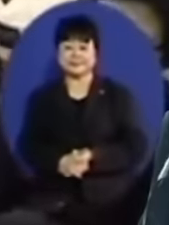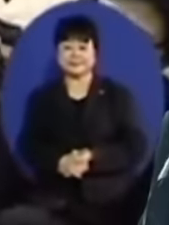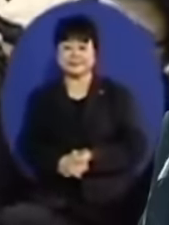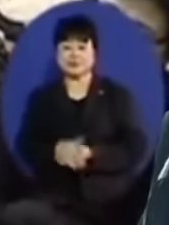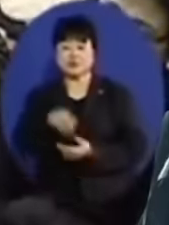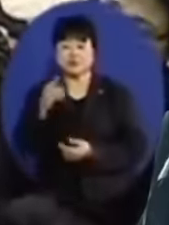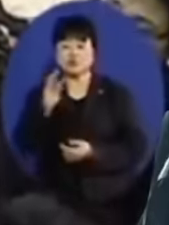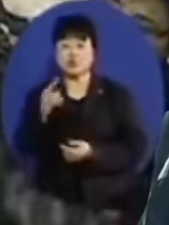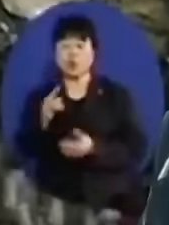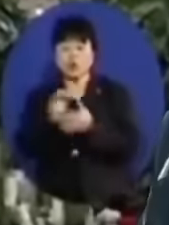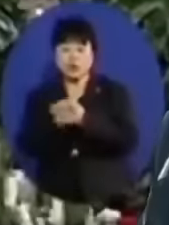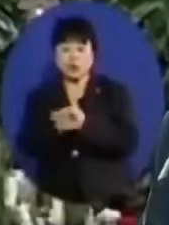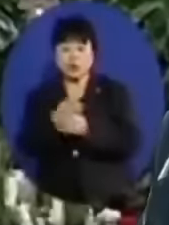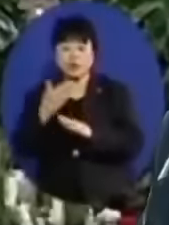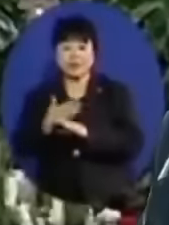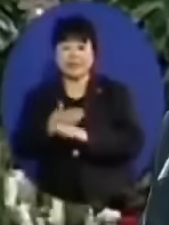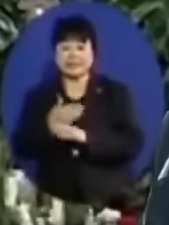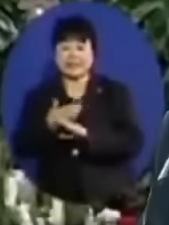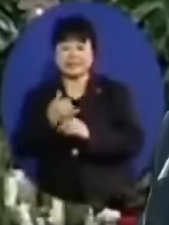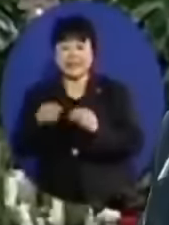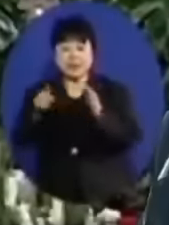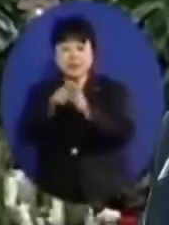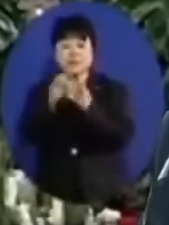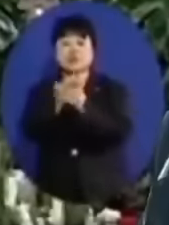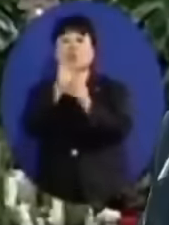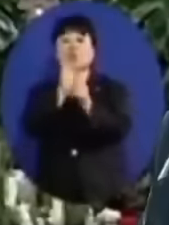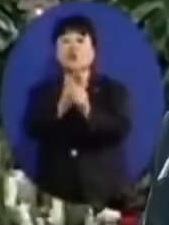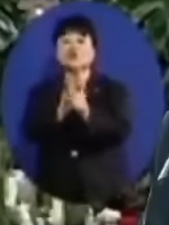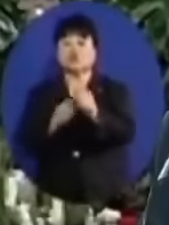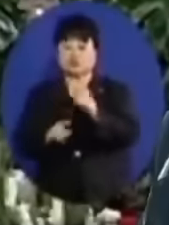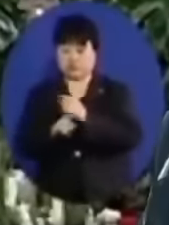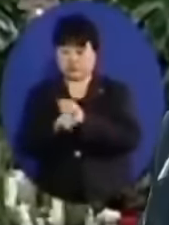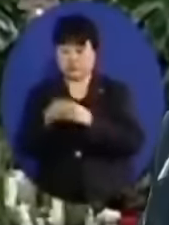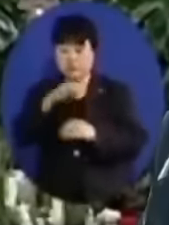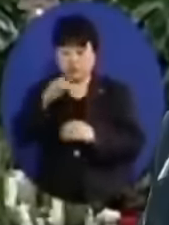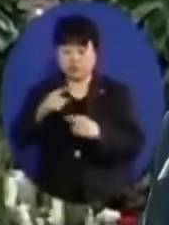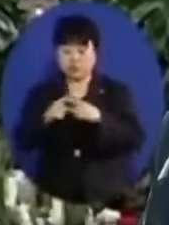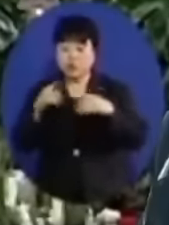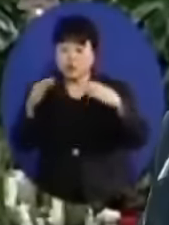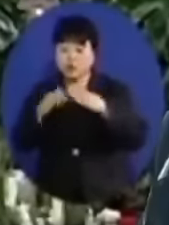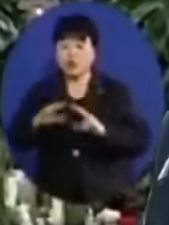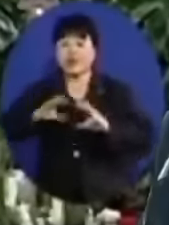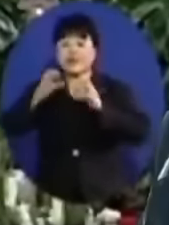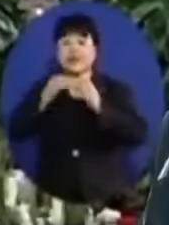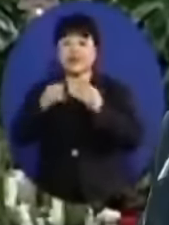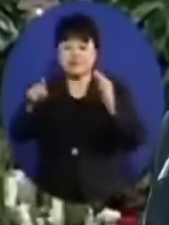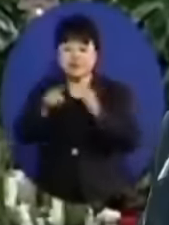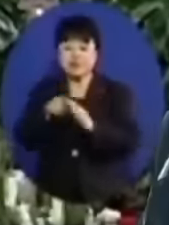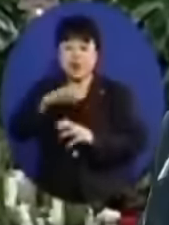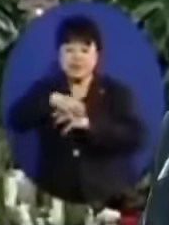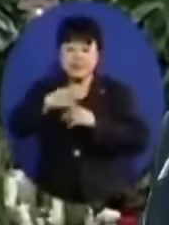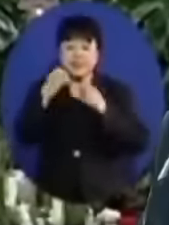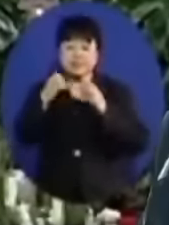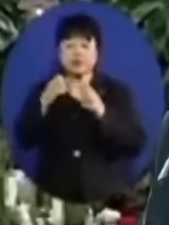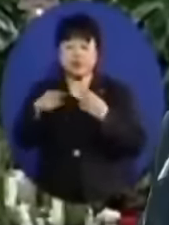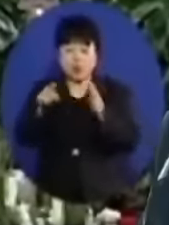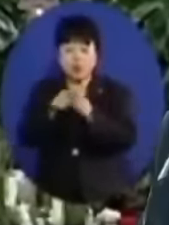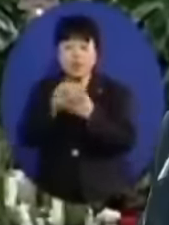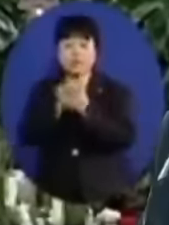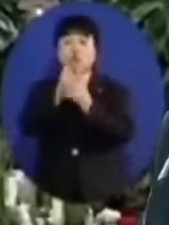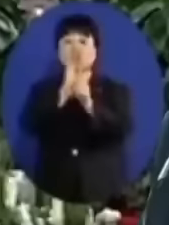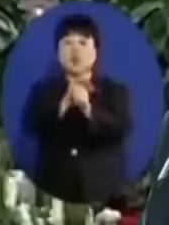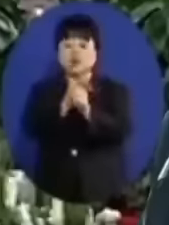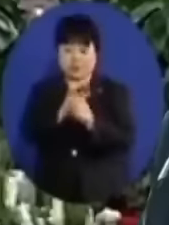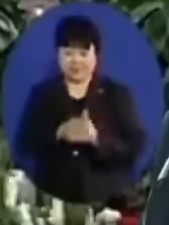중보기도란 자기 자신이 아닌 남을 위해 기도하는 것을 말합니다. 이웃과 교회, 나라와 민족, 세계 선교를 위해 기도하는